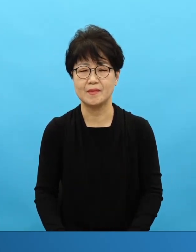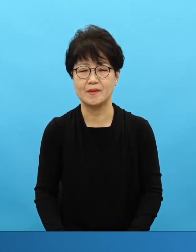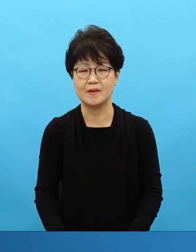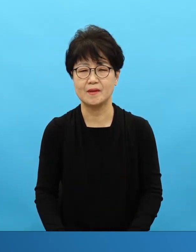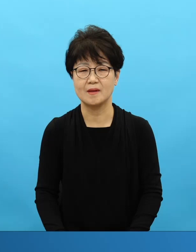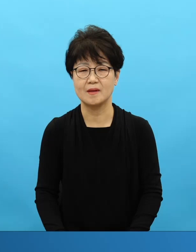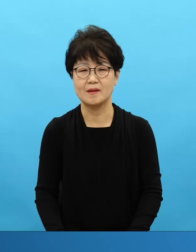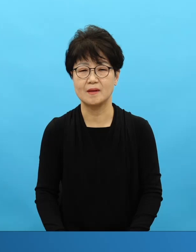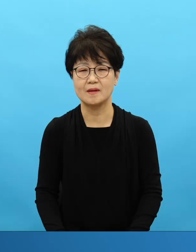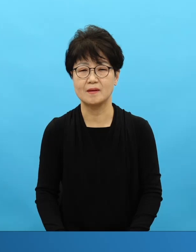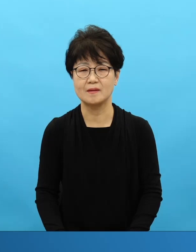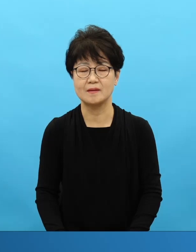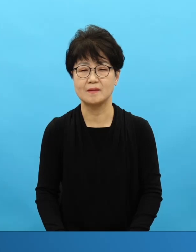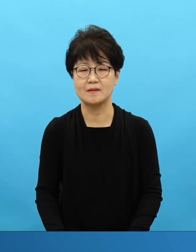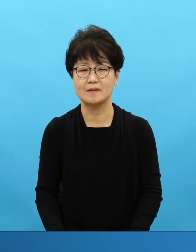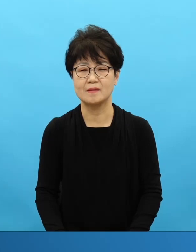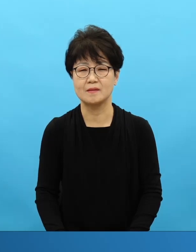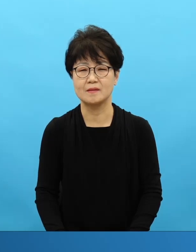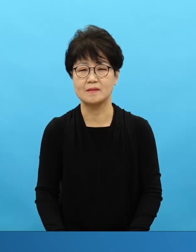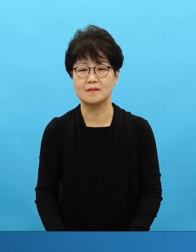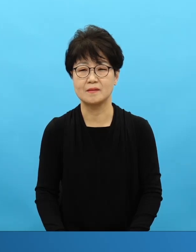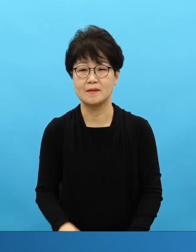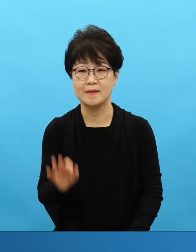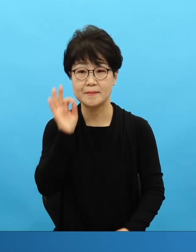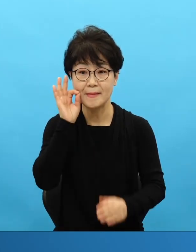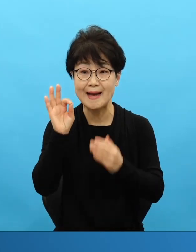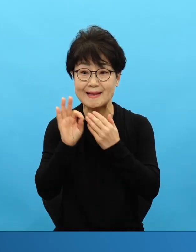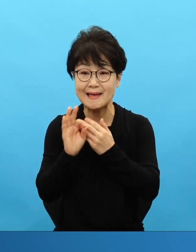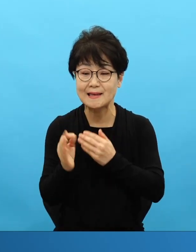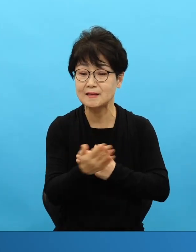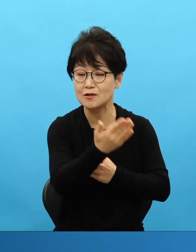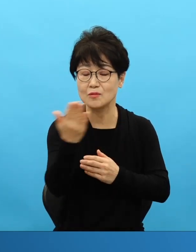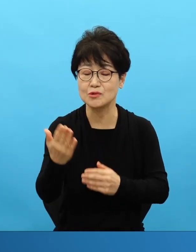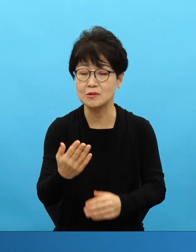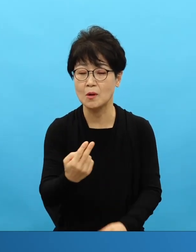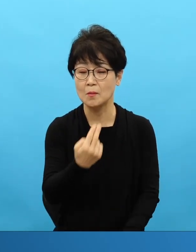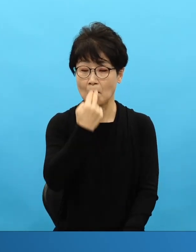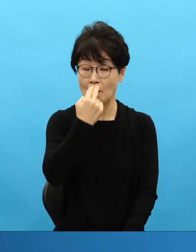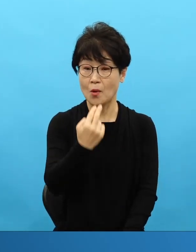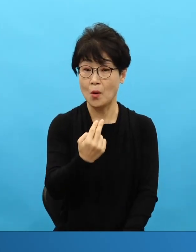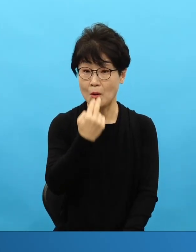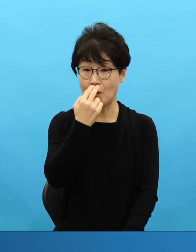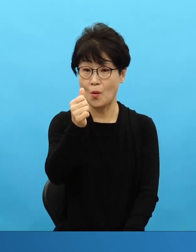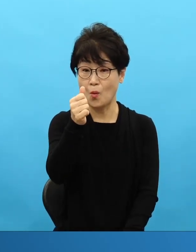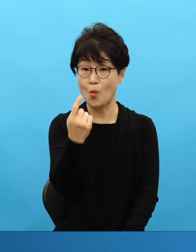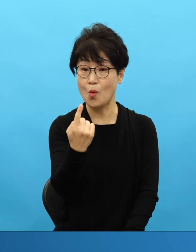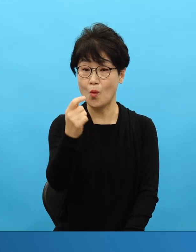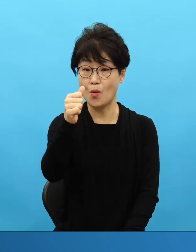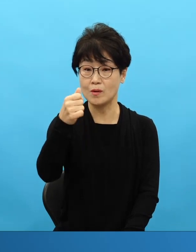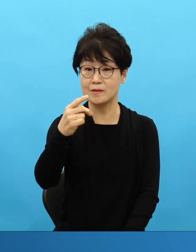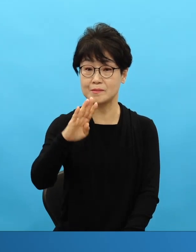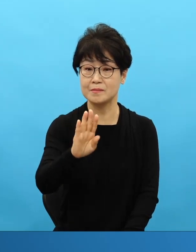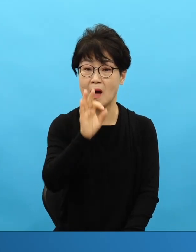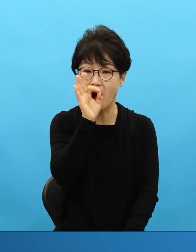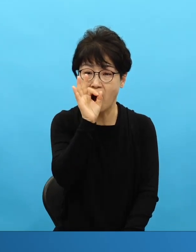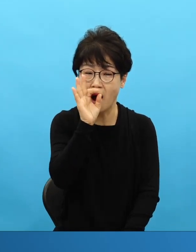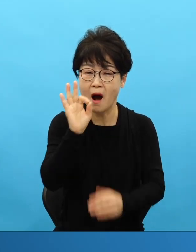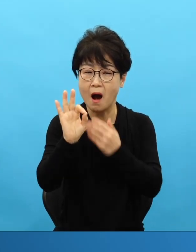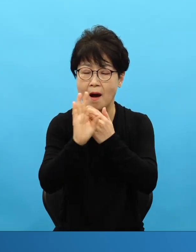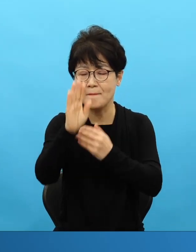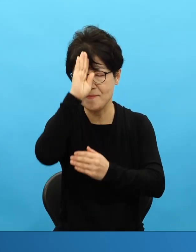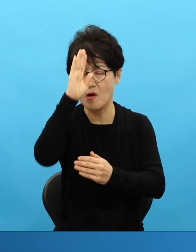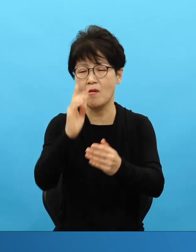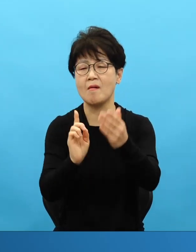호흡이 잘 안 되고 있으면 병이 나죠. If your physical breathing is not going well, then you'll be sick. 근데 그런